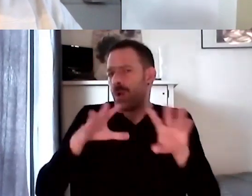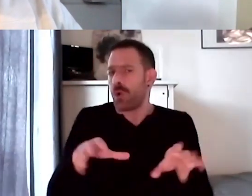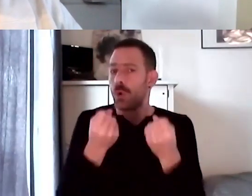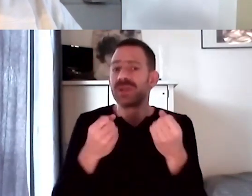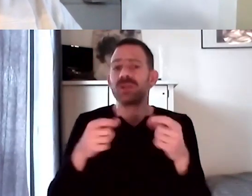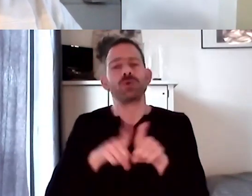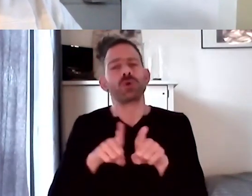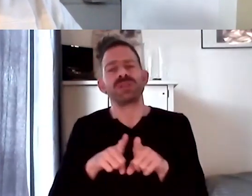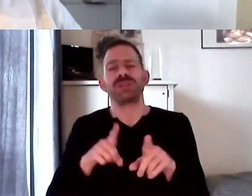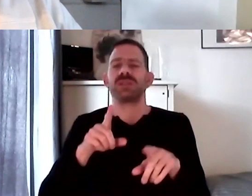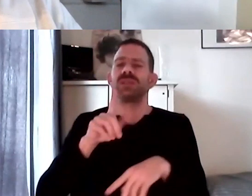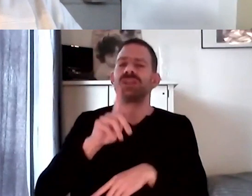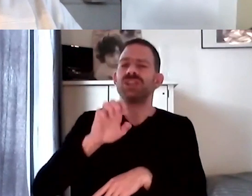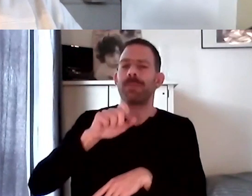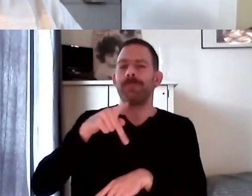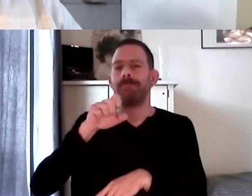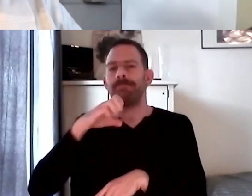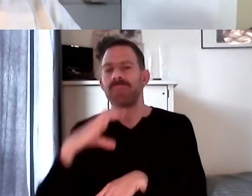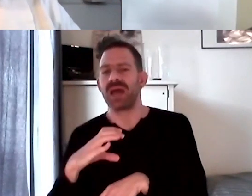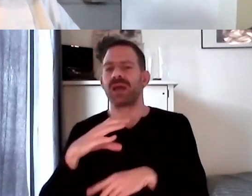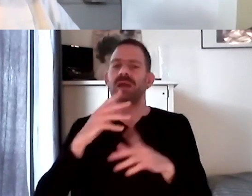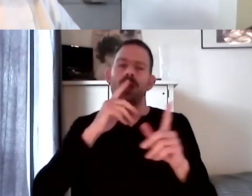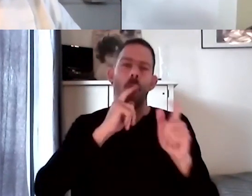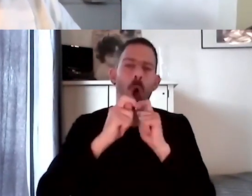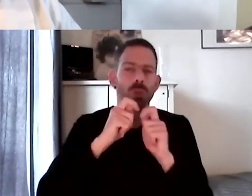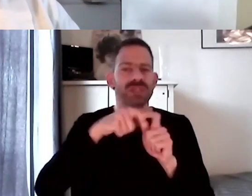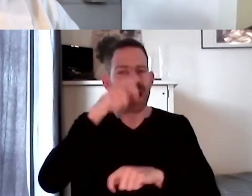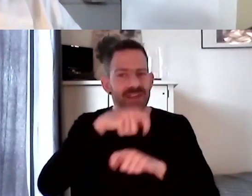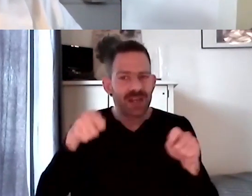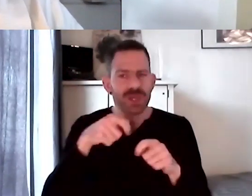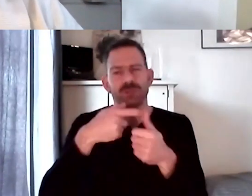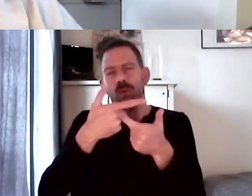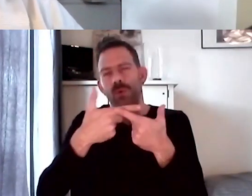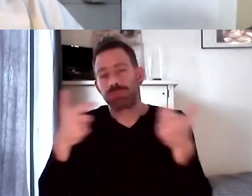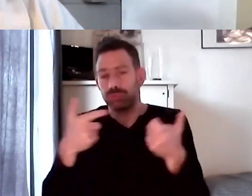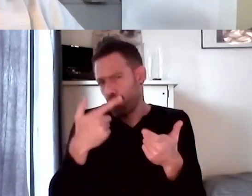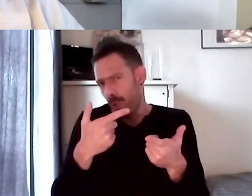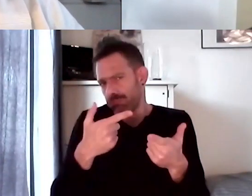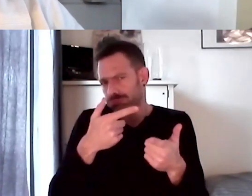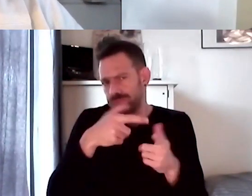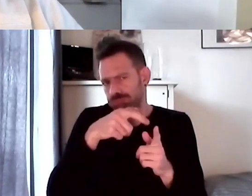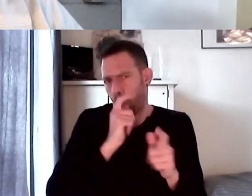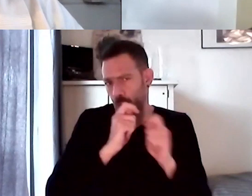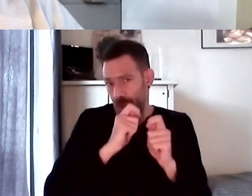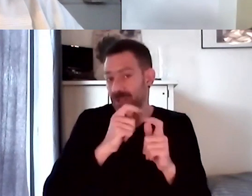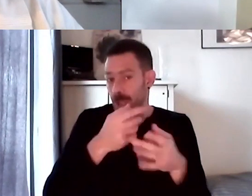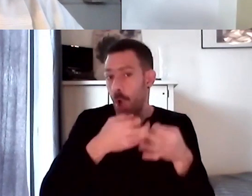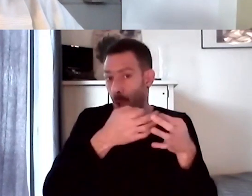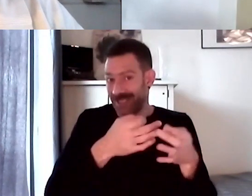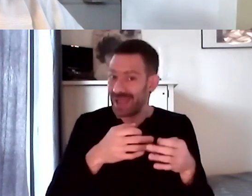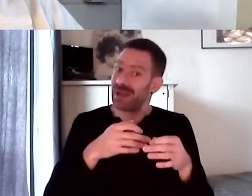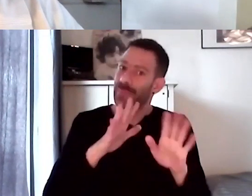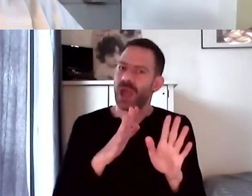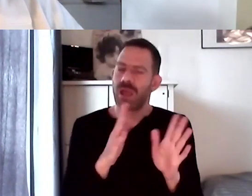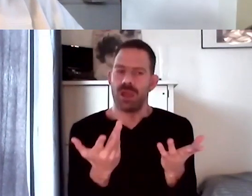GPEC, l'entretien d'évaluation, qui est tout à fait classique, mais qui doit être aussi pris en compte d'une